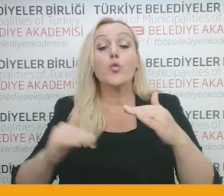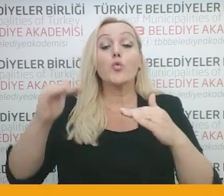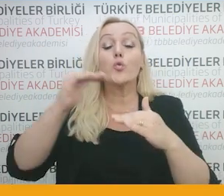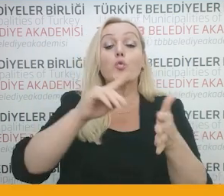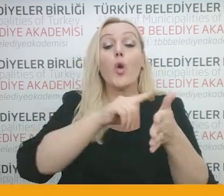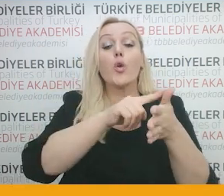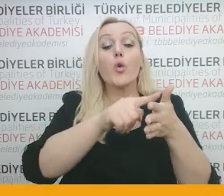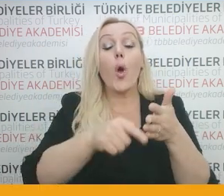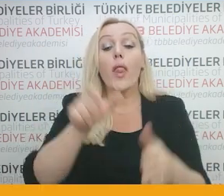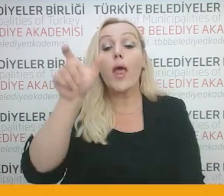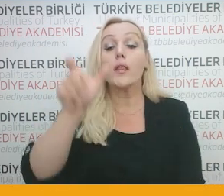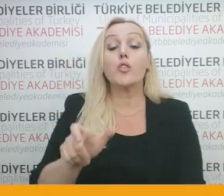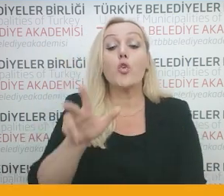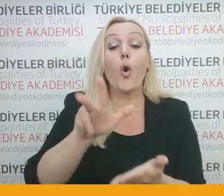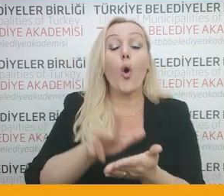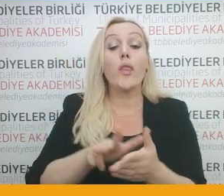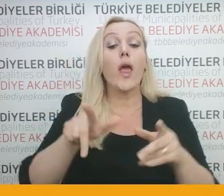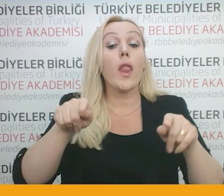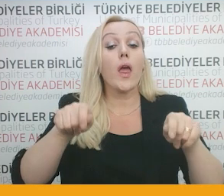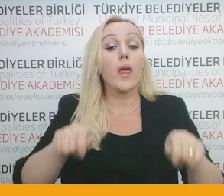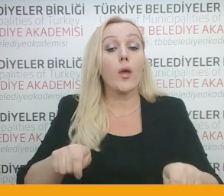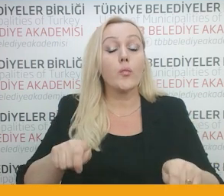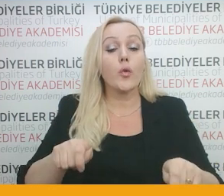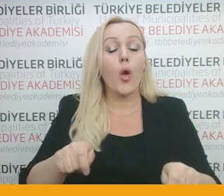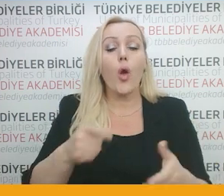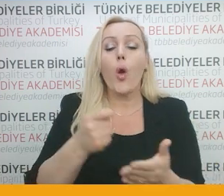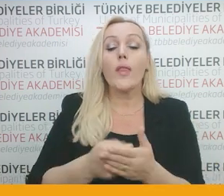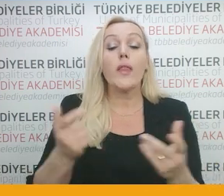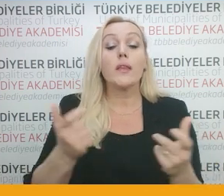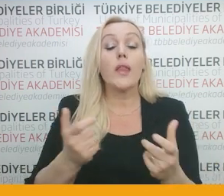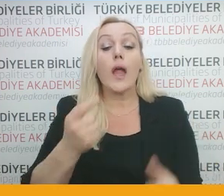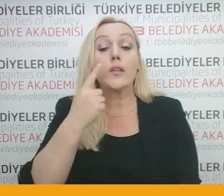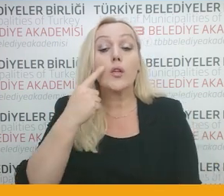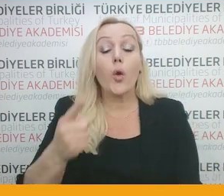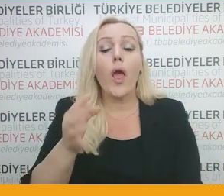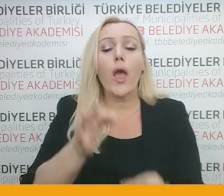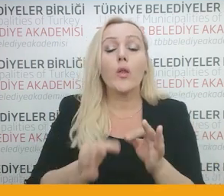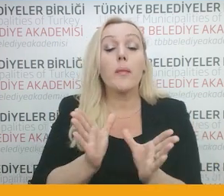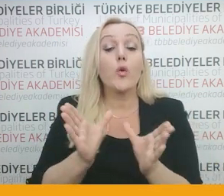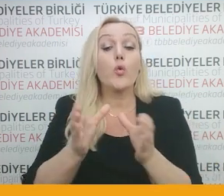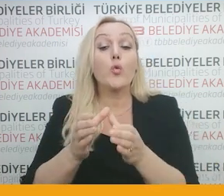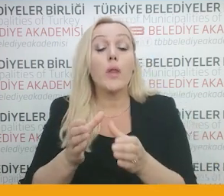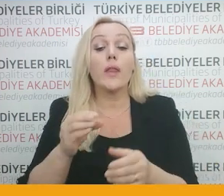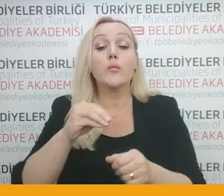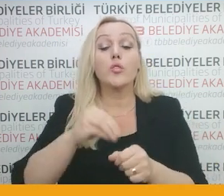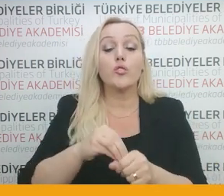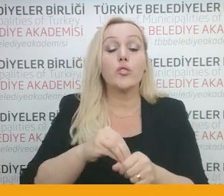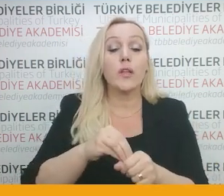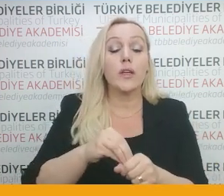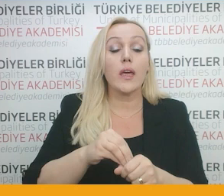yapıyoruz. Yani bütçedeki ödenekleri nerede görüyoruz dedik arkadaşlar. Ekonomik sınıflandırmadaki